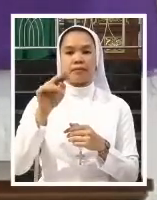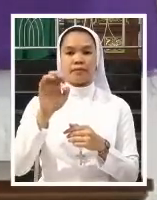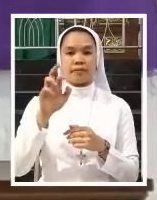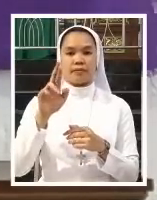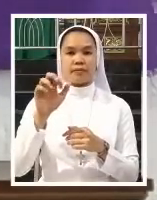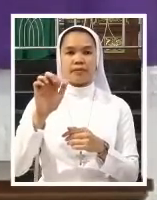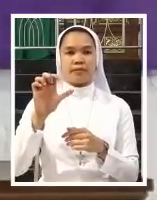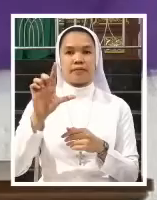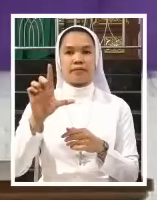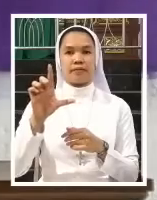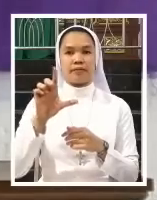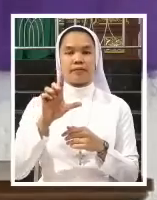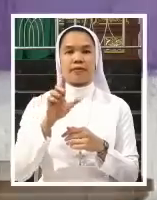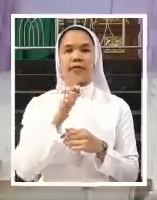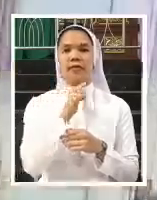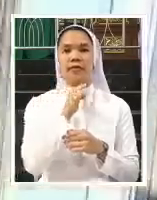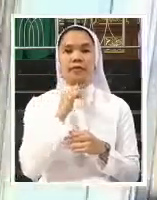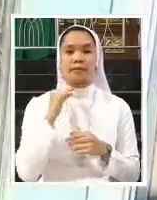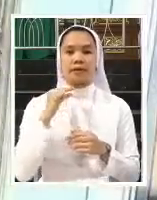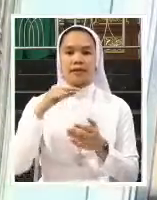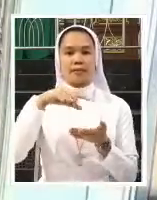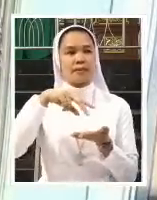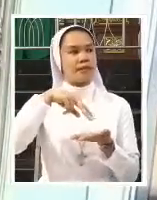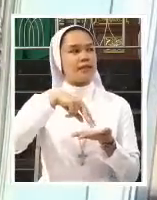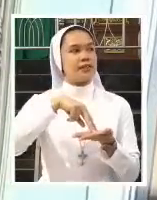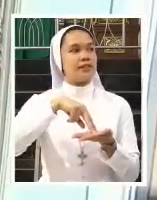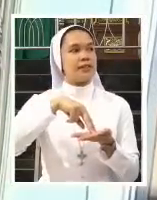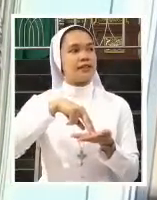po ang mga padi.